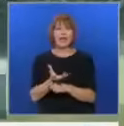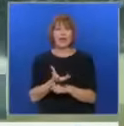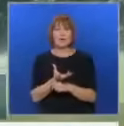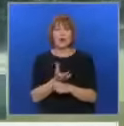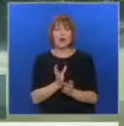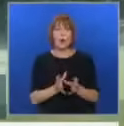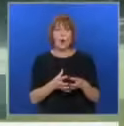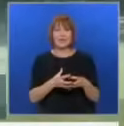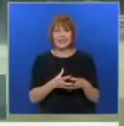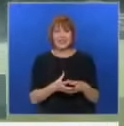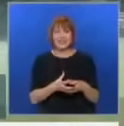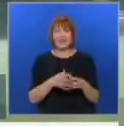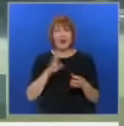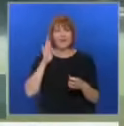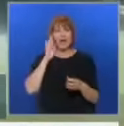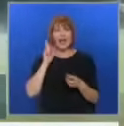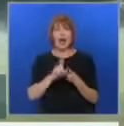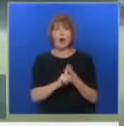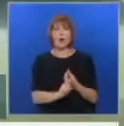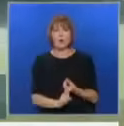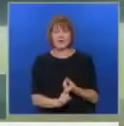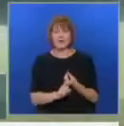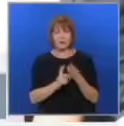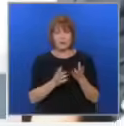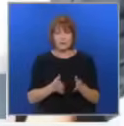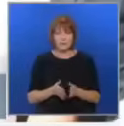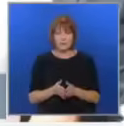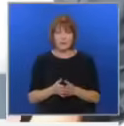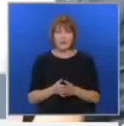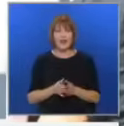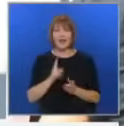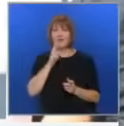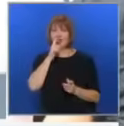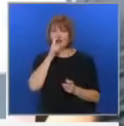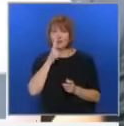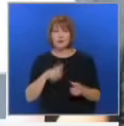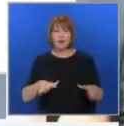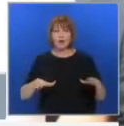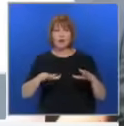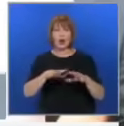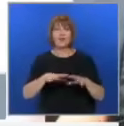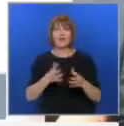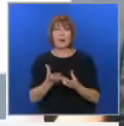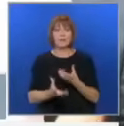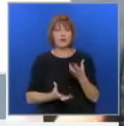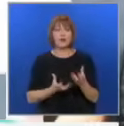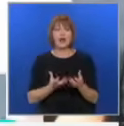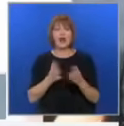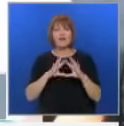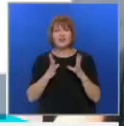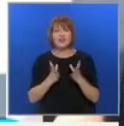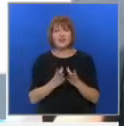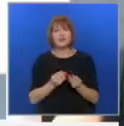на 24-та авиобаза Крумово на военно-въздушните сили. Най-важното е да овладеем пожара. Всичко останало